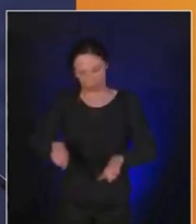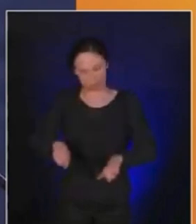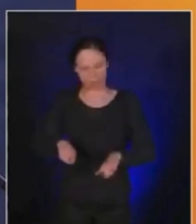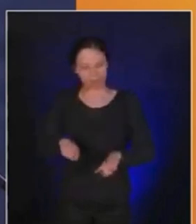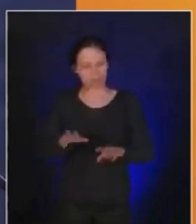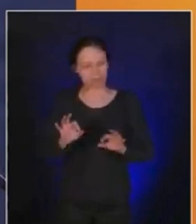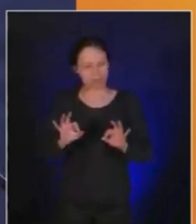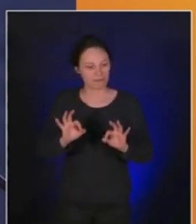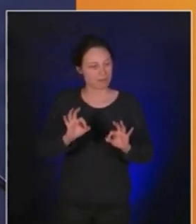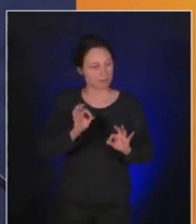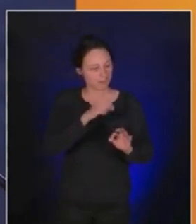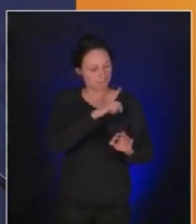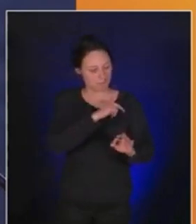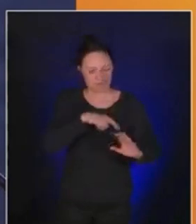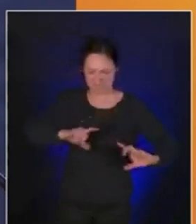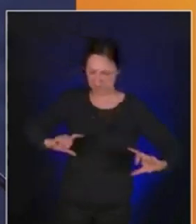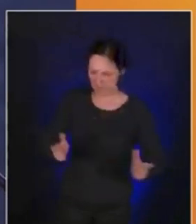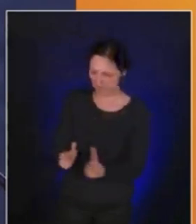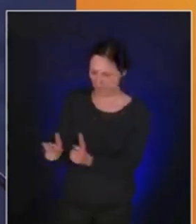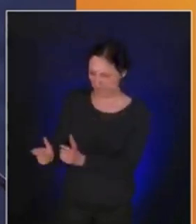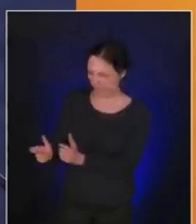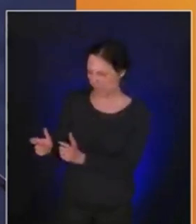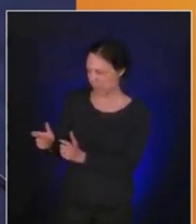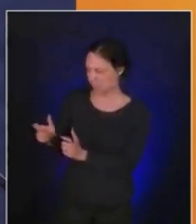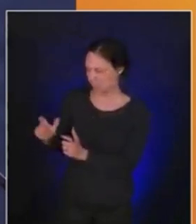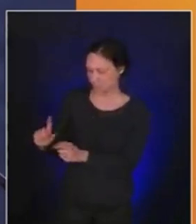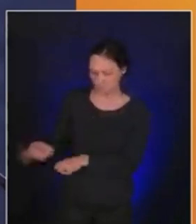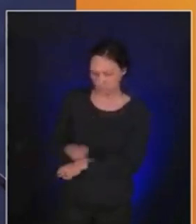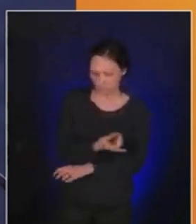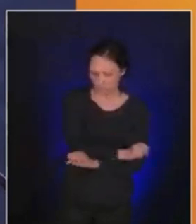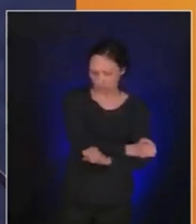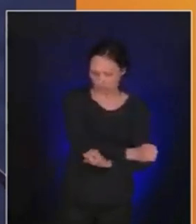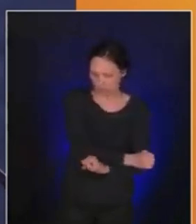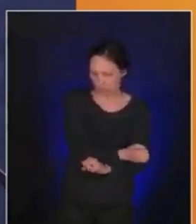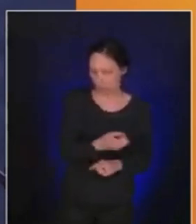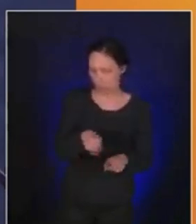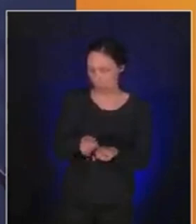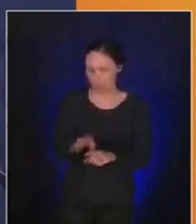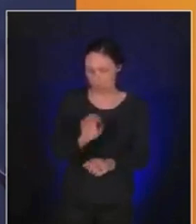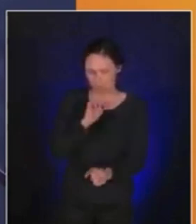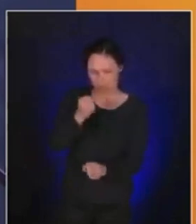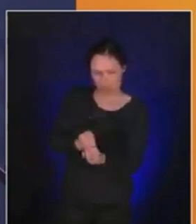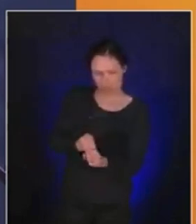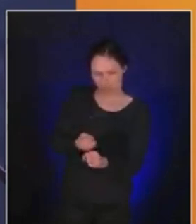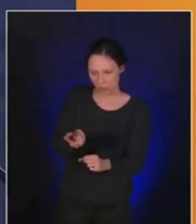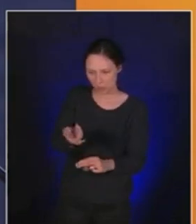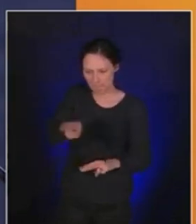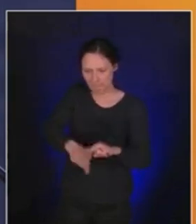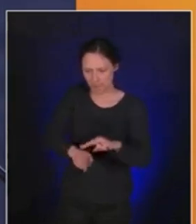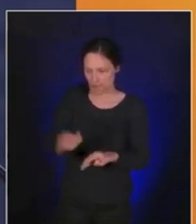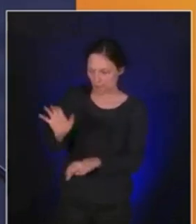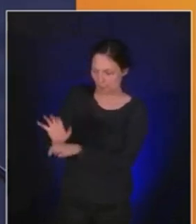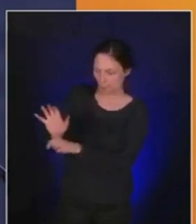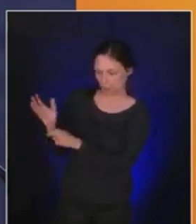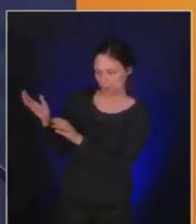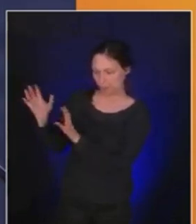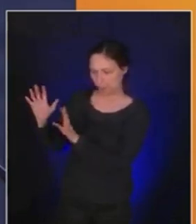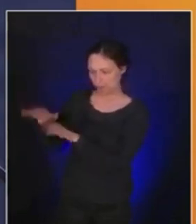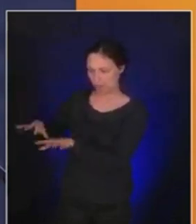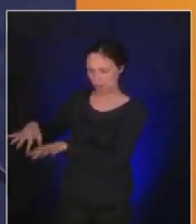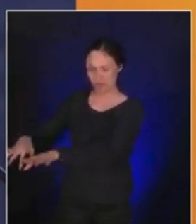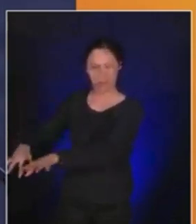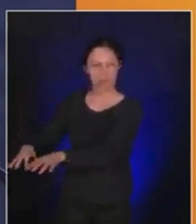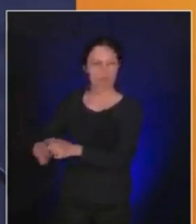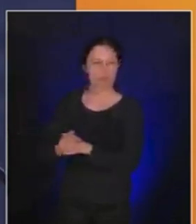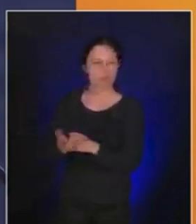manifestants, les lourdes peines d'emprisonnement et en particulier la peine de mort contre les manifestants. Nous exigeons